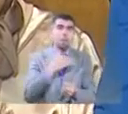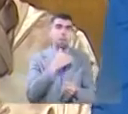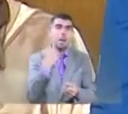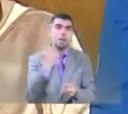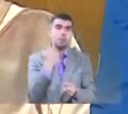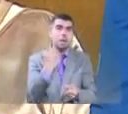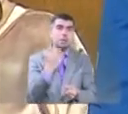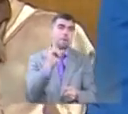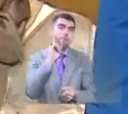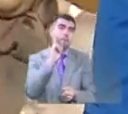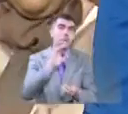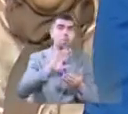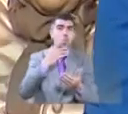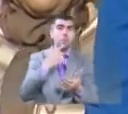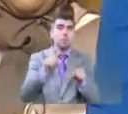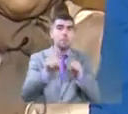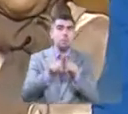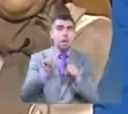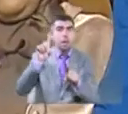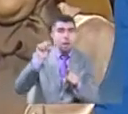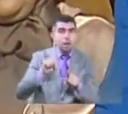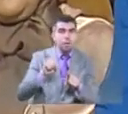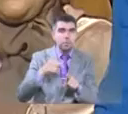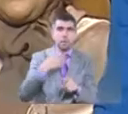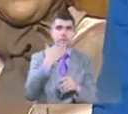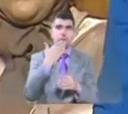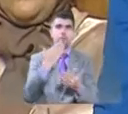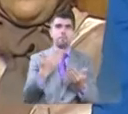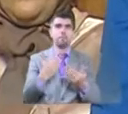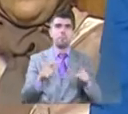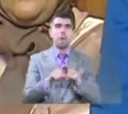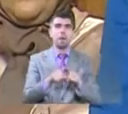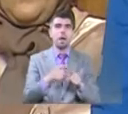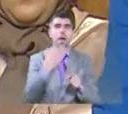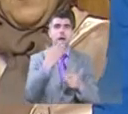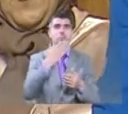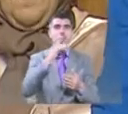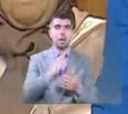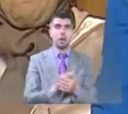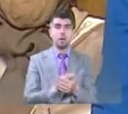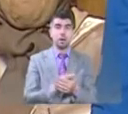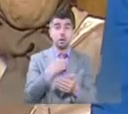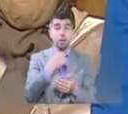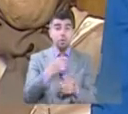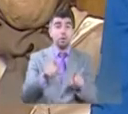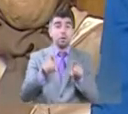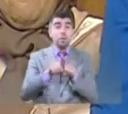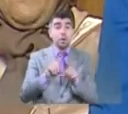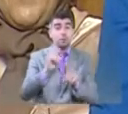من 227 في المئة ألف إلى 112 في المئة ألف، إلا أن تحقيق هذا خفض